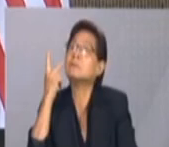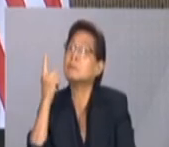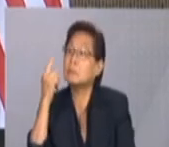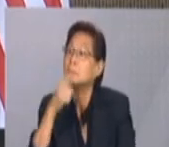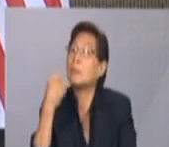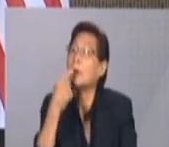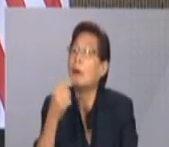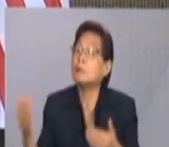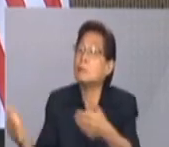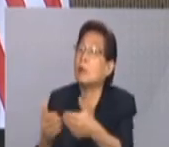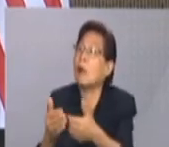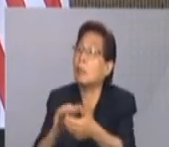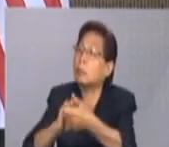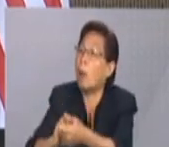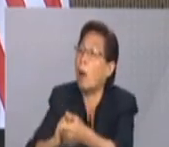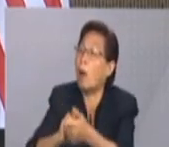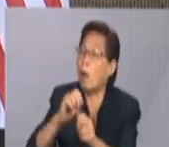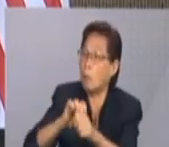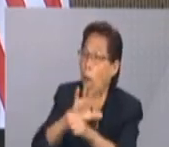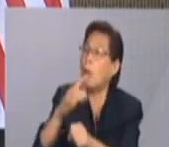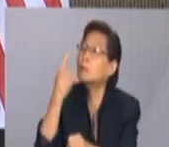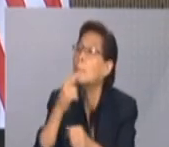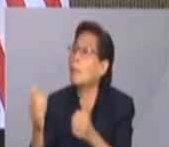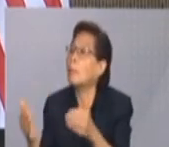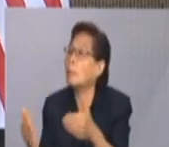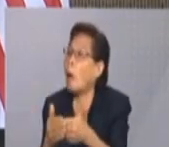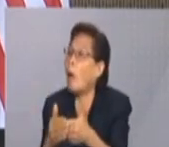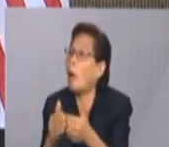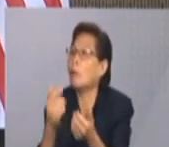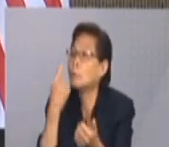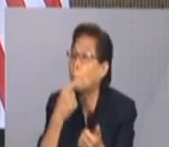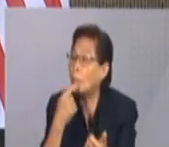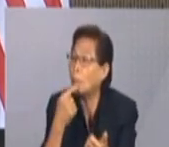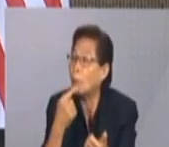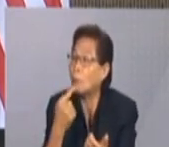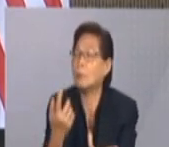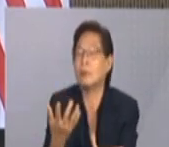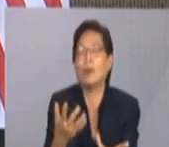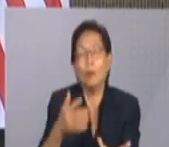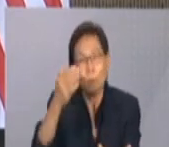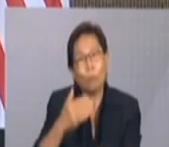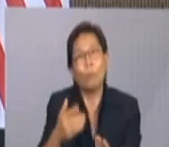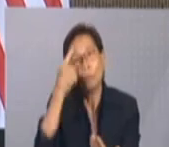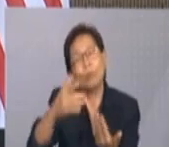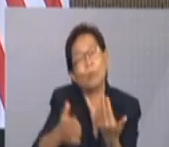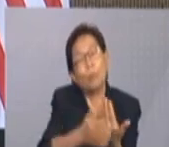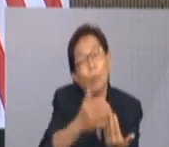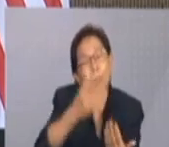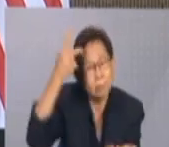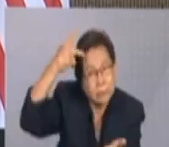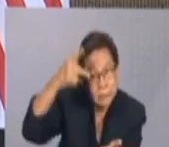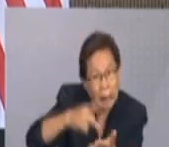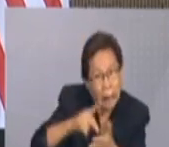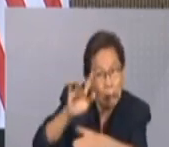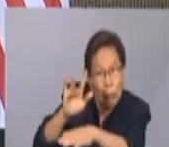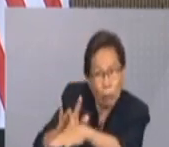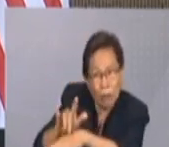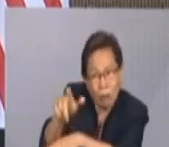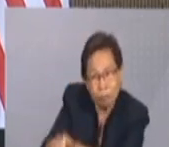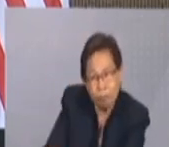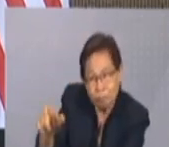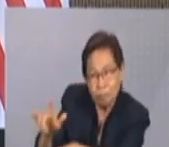dengan orang yang dikenal pasti postif komitmen belas untuk memudahkan pemesanan kontak